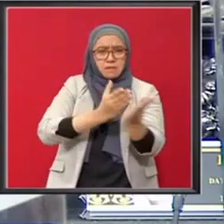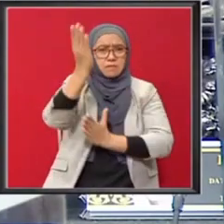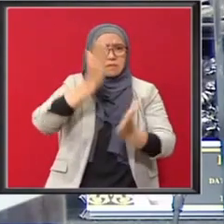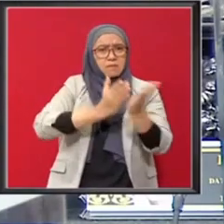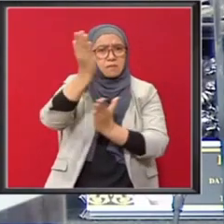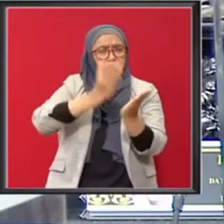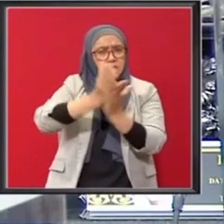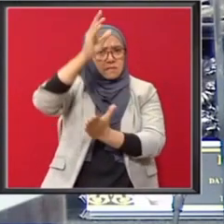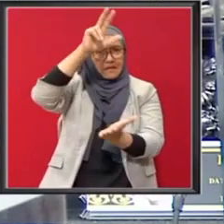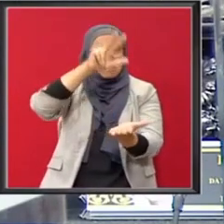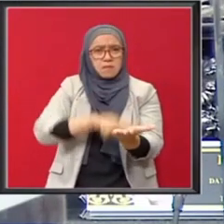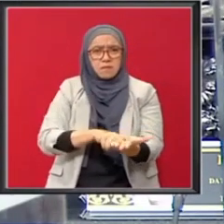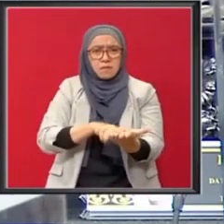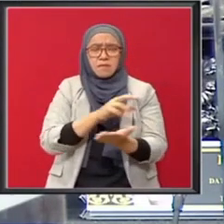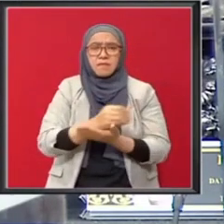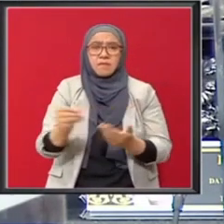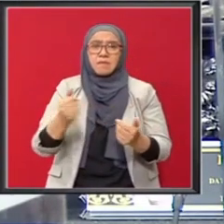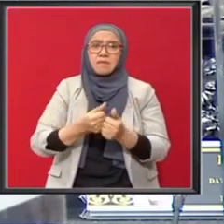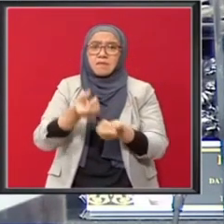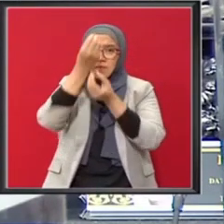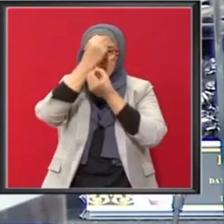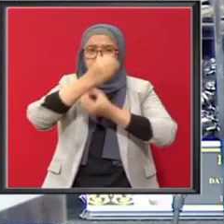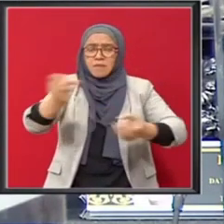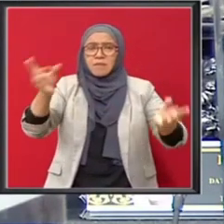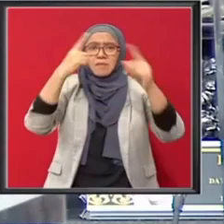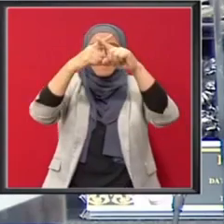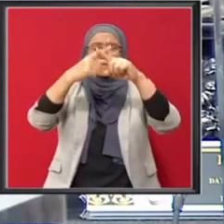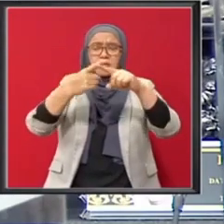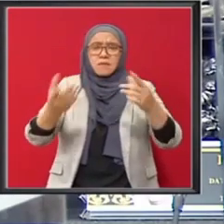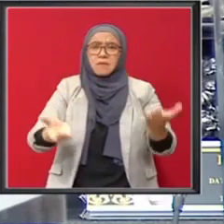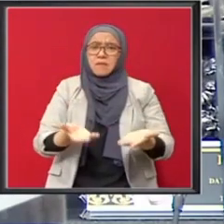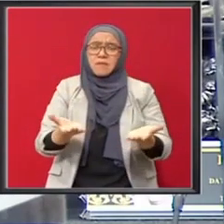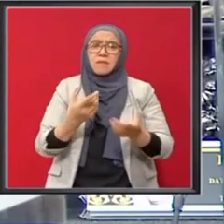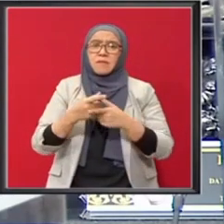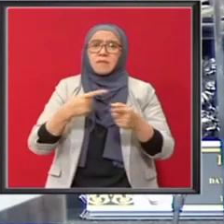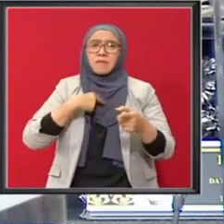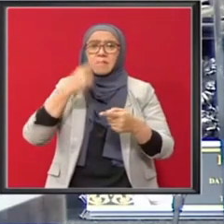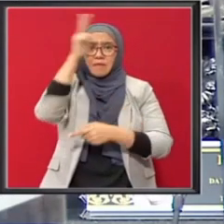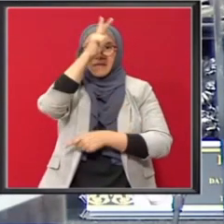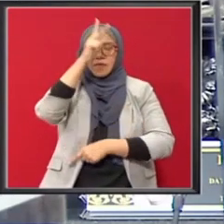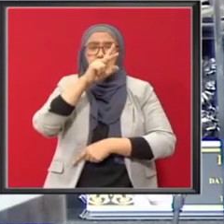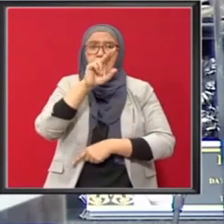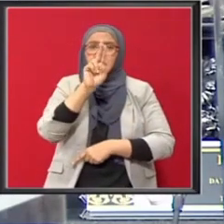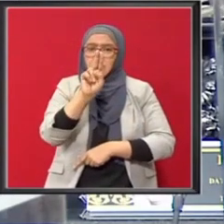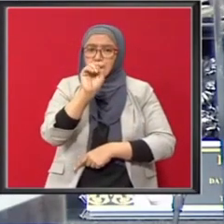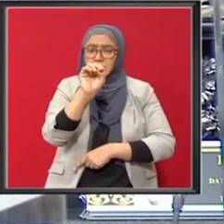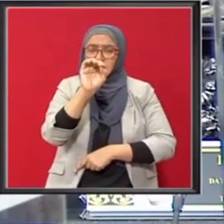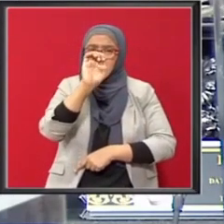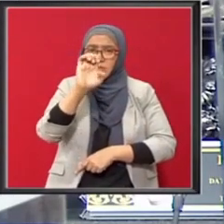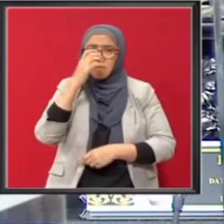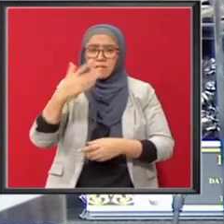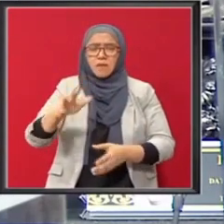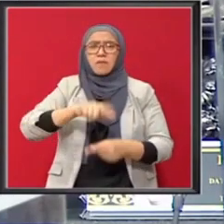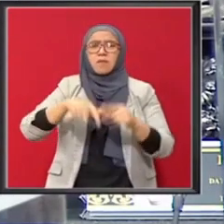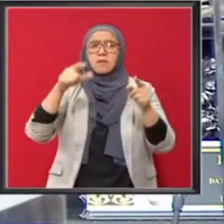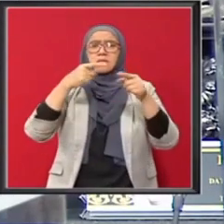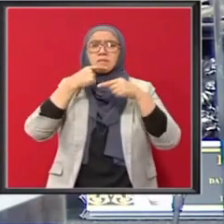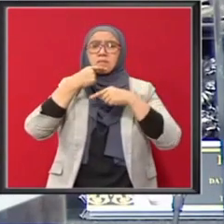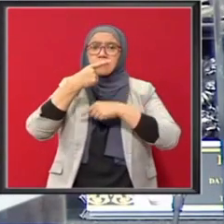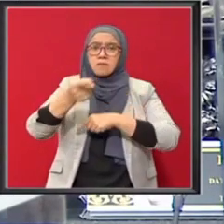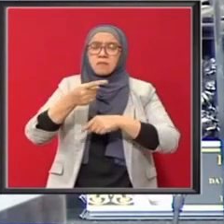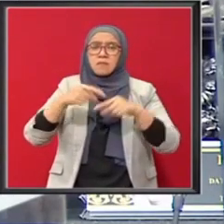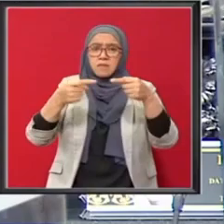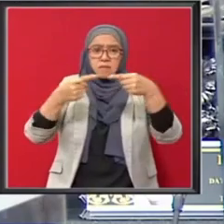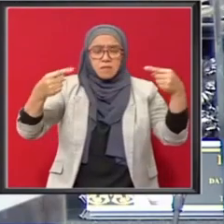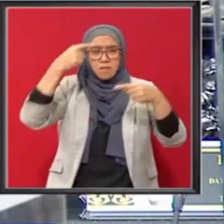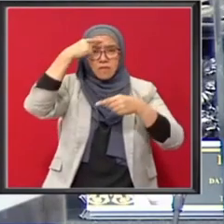sebagaimana dewan yang mulia ini sedia maklum kerajaan Yi telah mengumumkannya keputusan untuk mengadakan hubungan diplomatik dengan